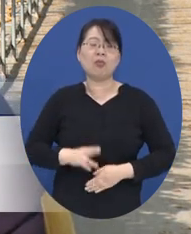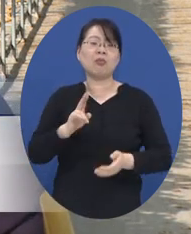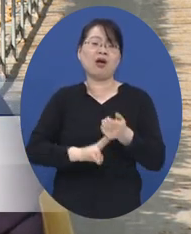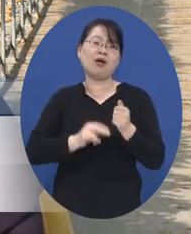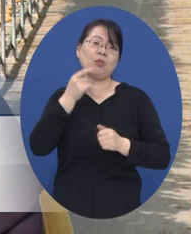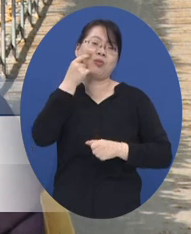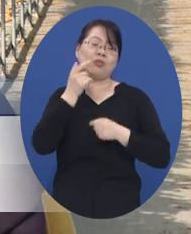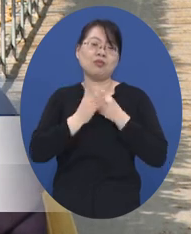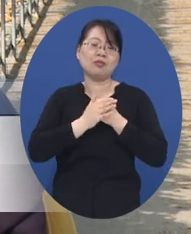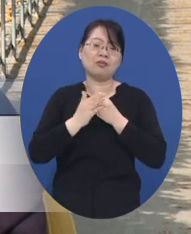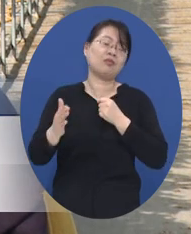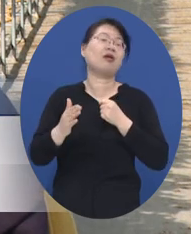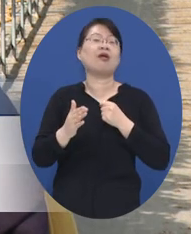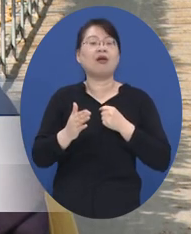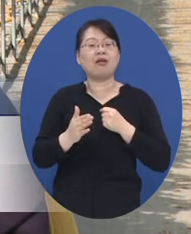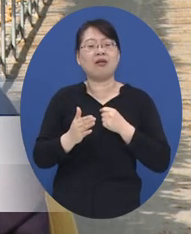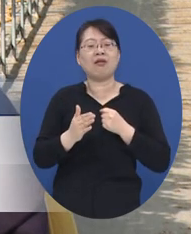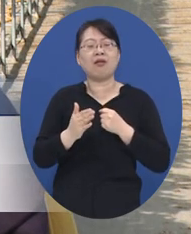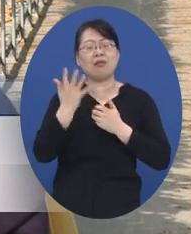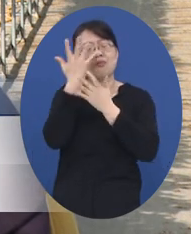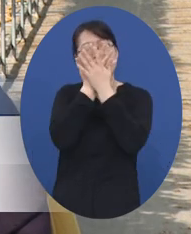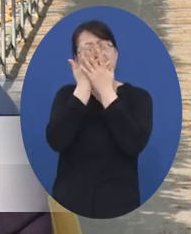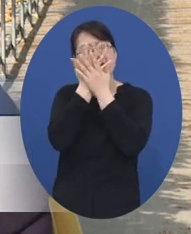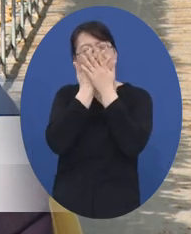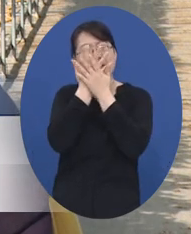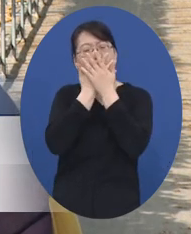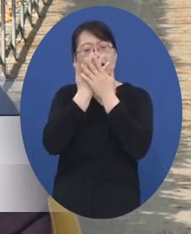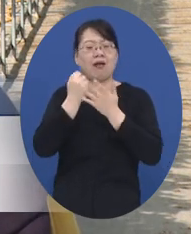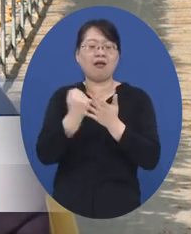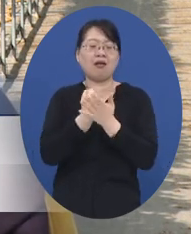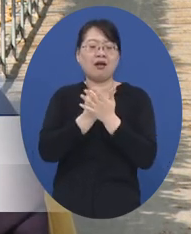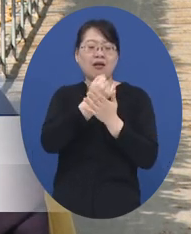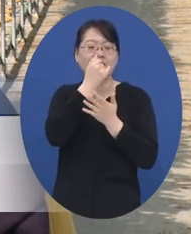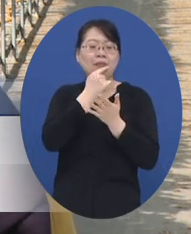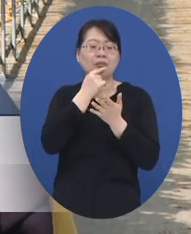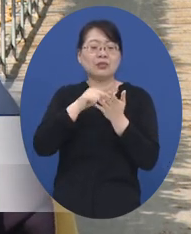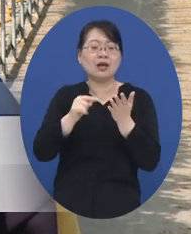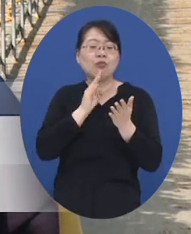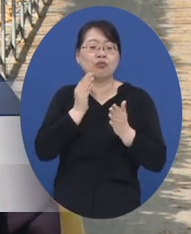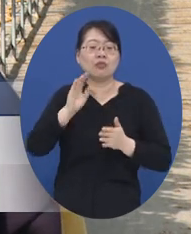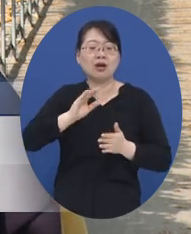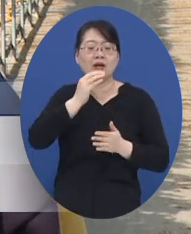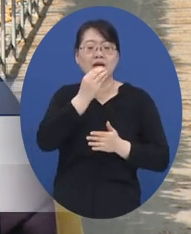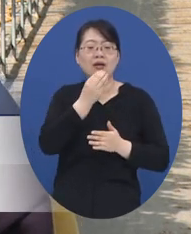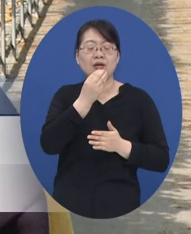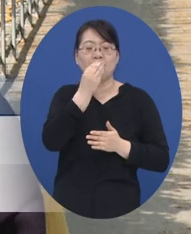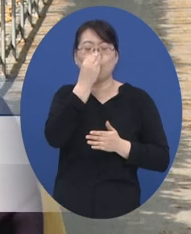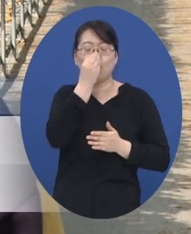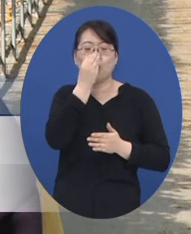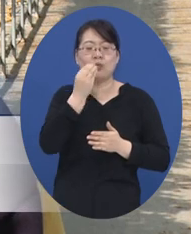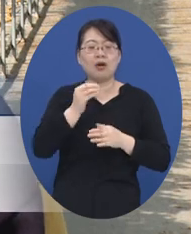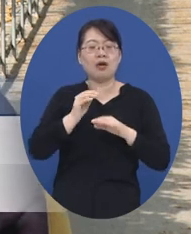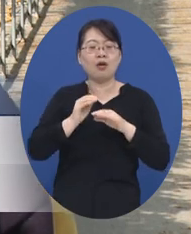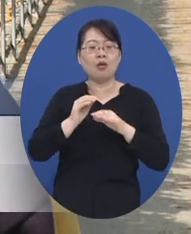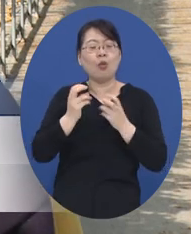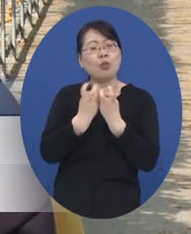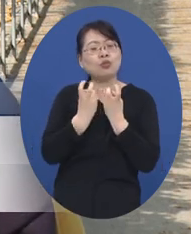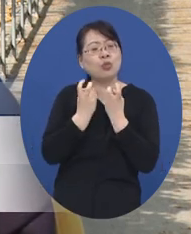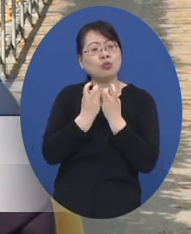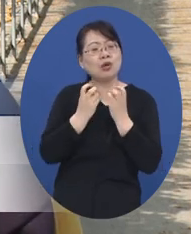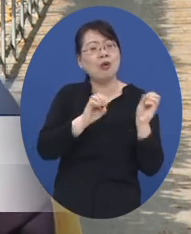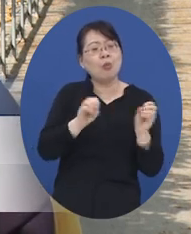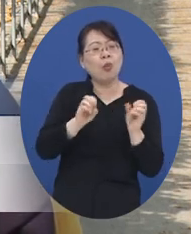나가니까 사실은 막 마카 줘 막막하고 피해 도피 하지만 지금 딸기를 어떻게 연소